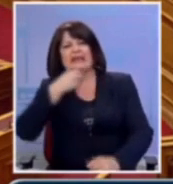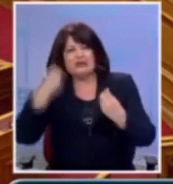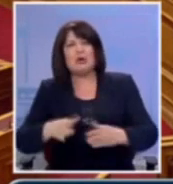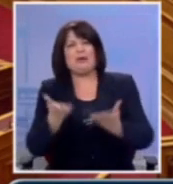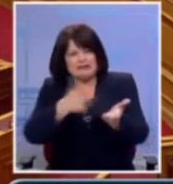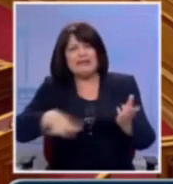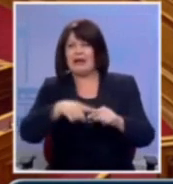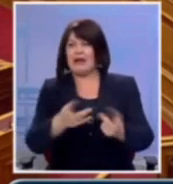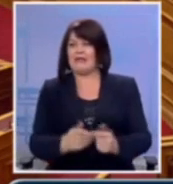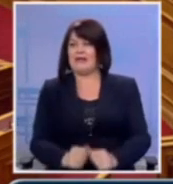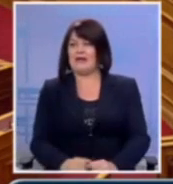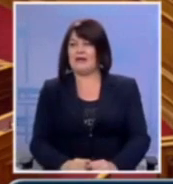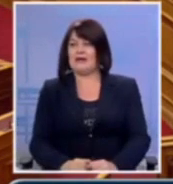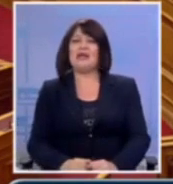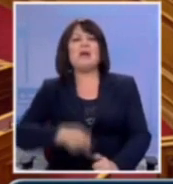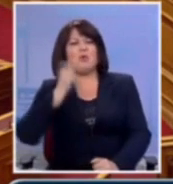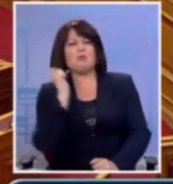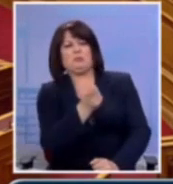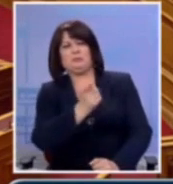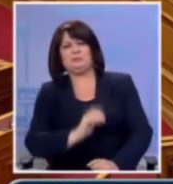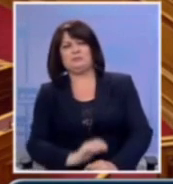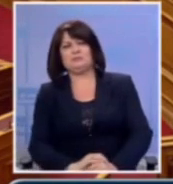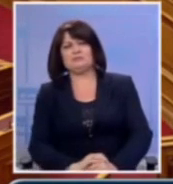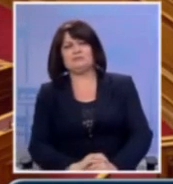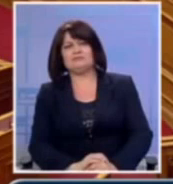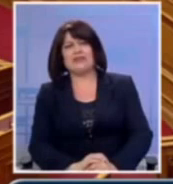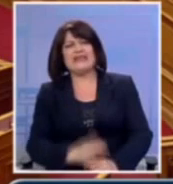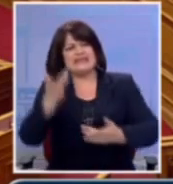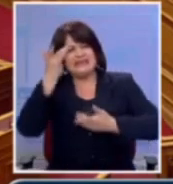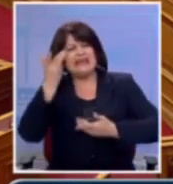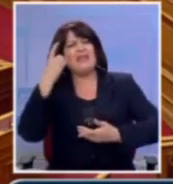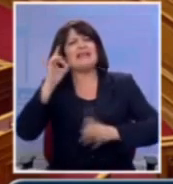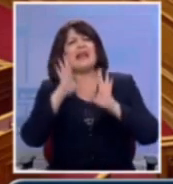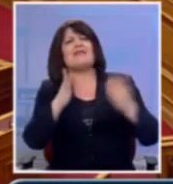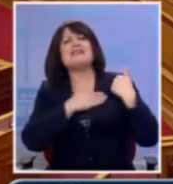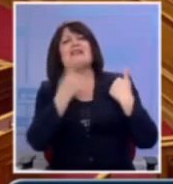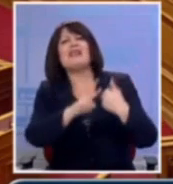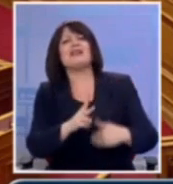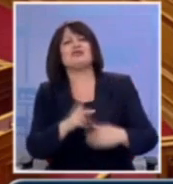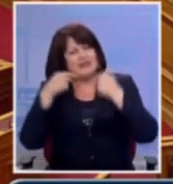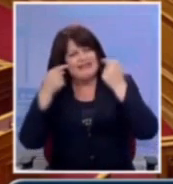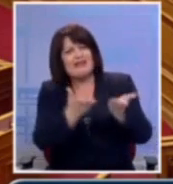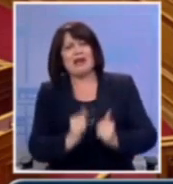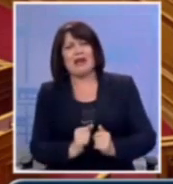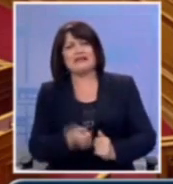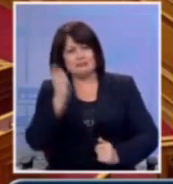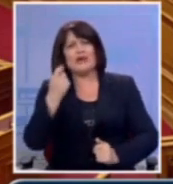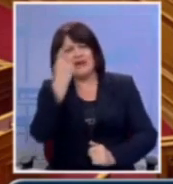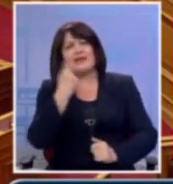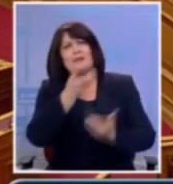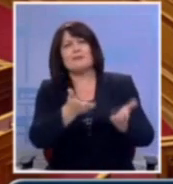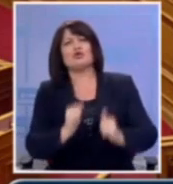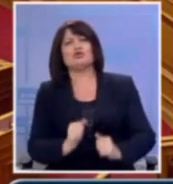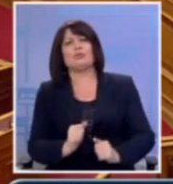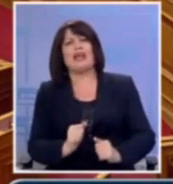χώρα, που ακίζεστε χωρίς να έχετε συνείδηση της ευθύνης σας και πολιτικά και προσωπικά,